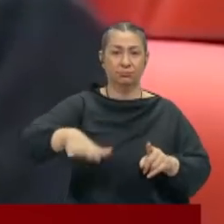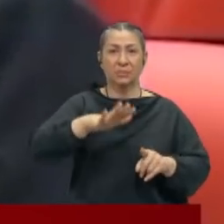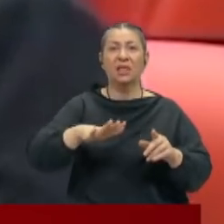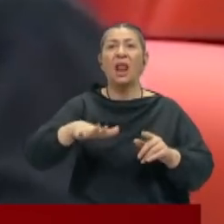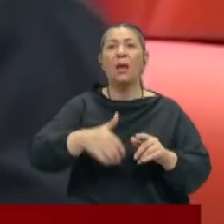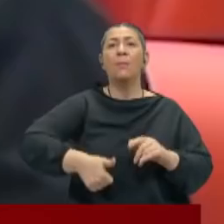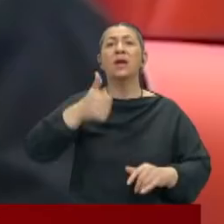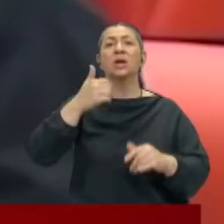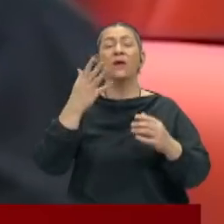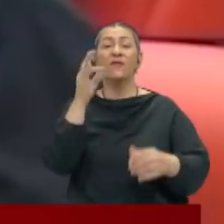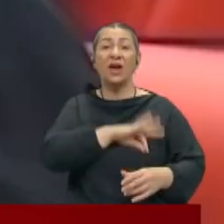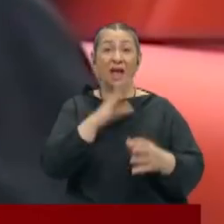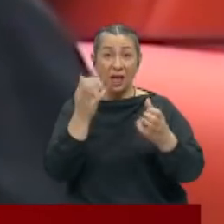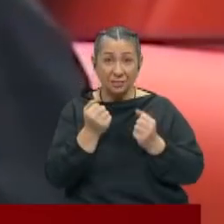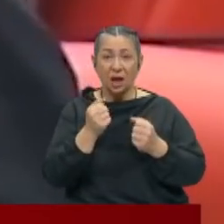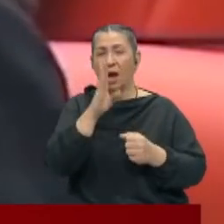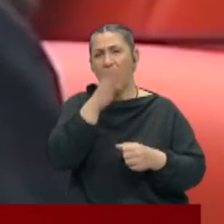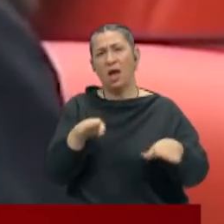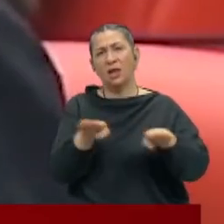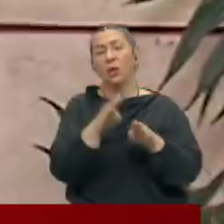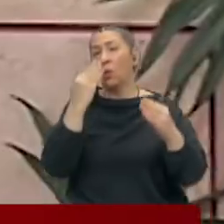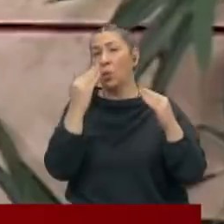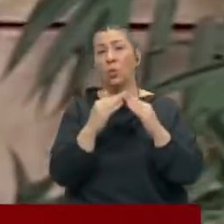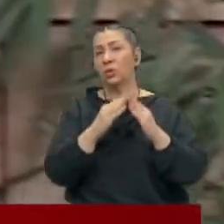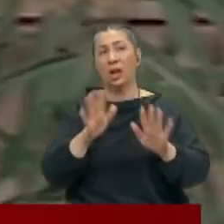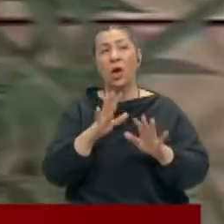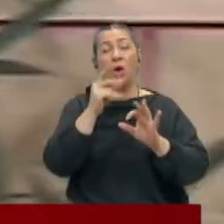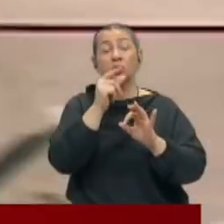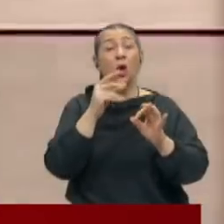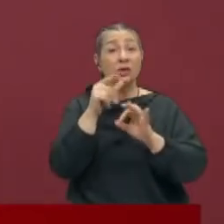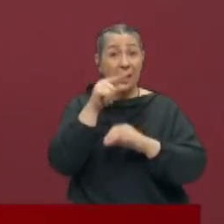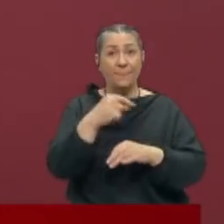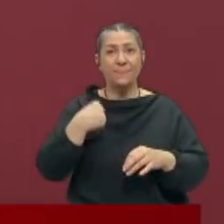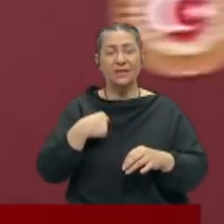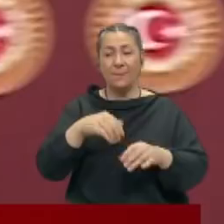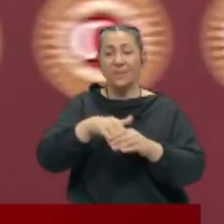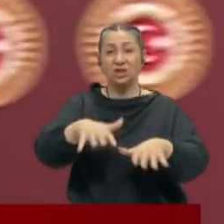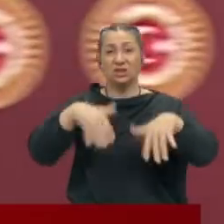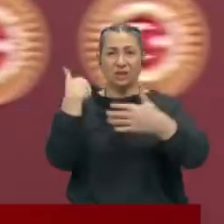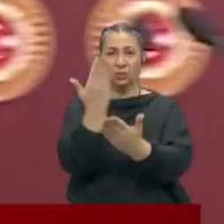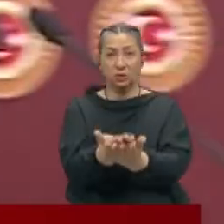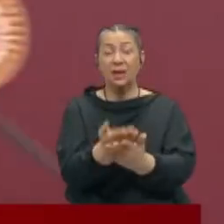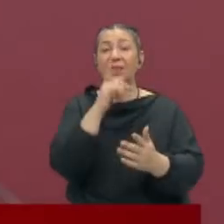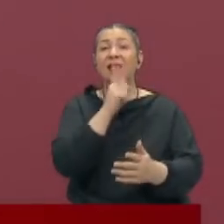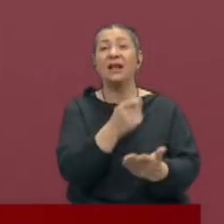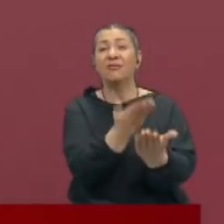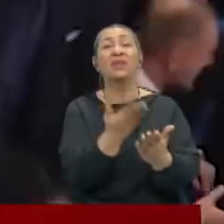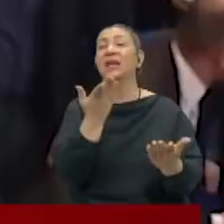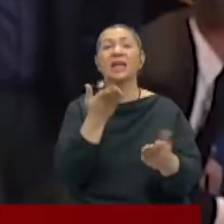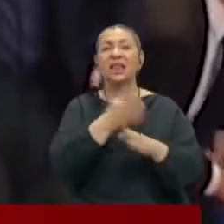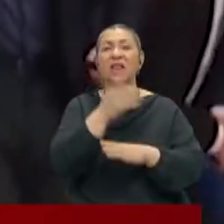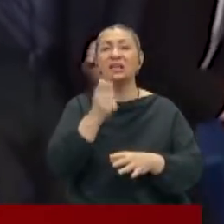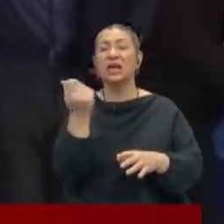genel başkanının yararlanması adalete de uygun değil. Özgür Özel'in pazartesi günü meclise sunacağı teklifin gerekçesinde